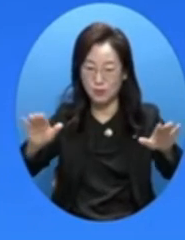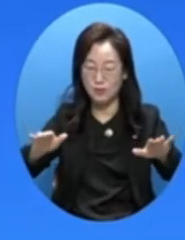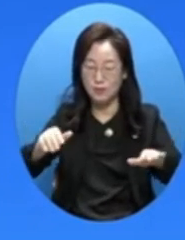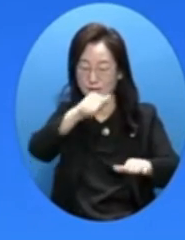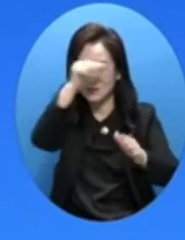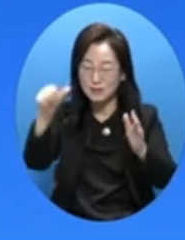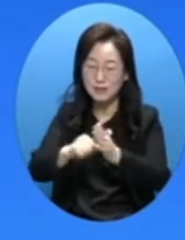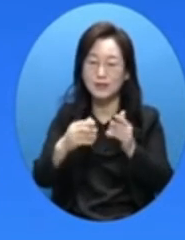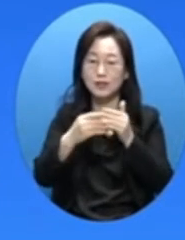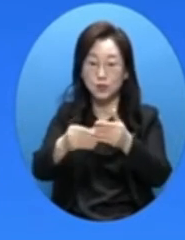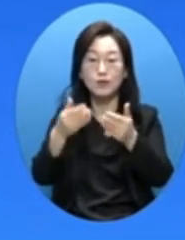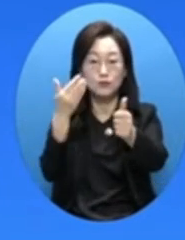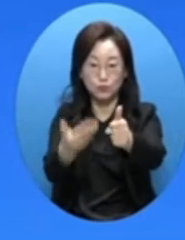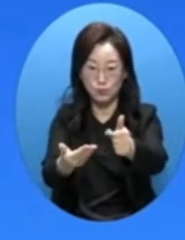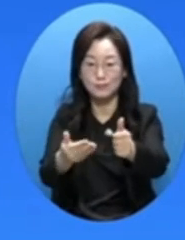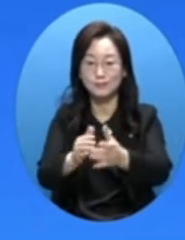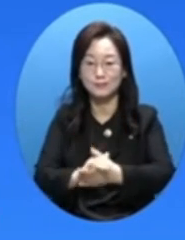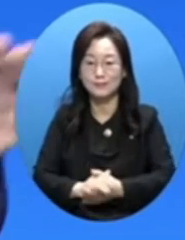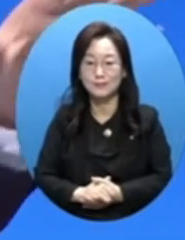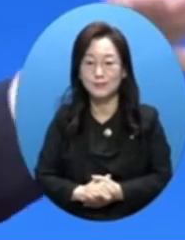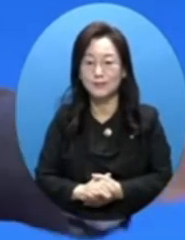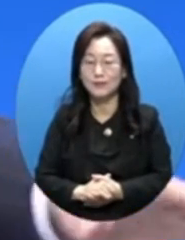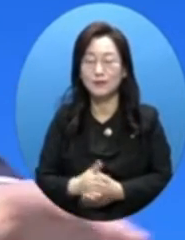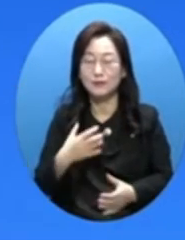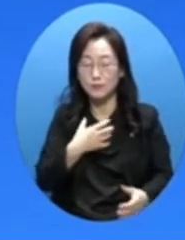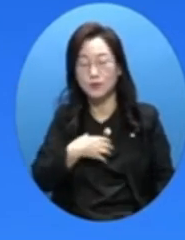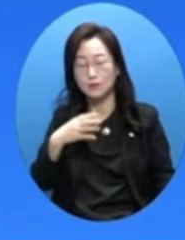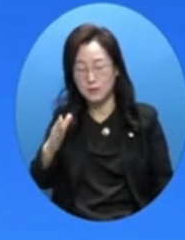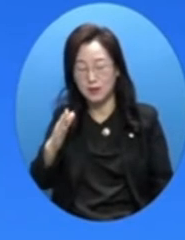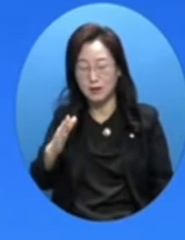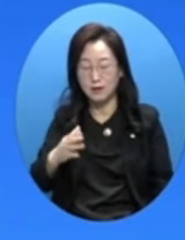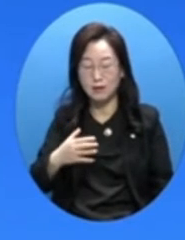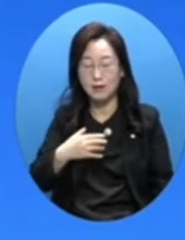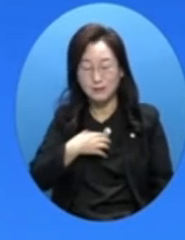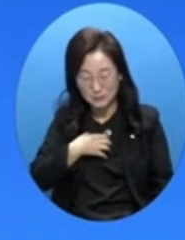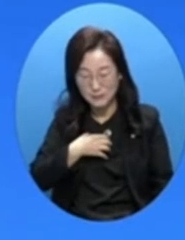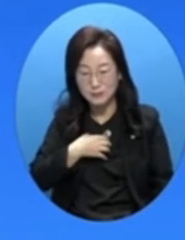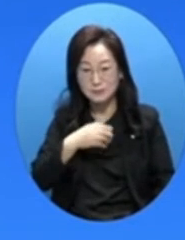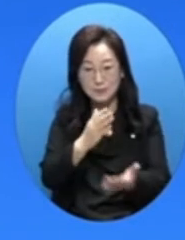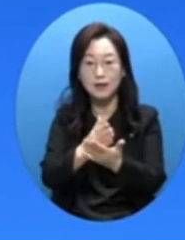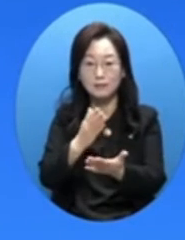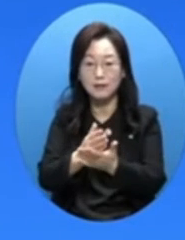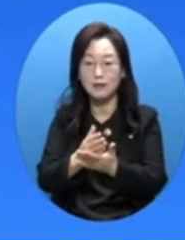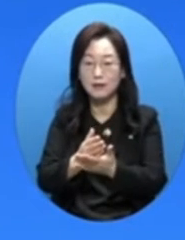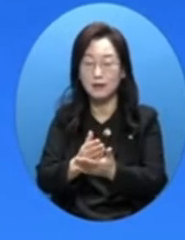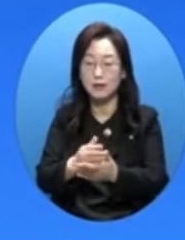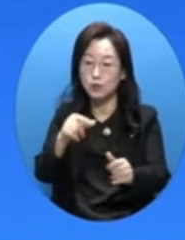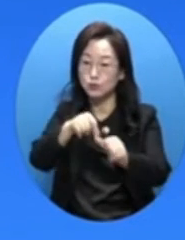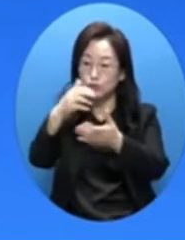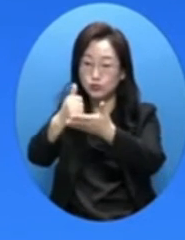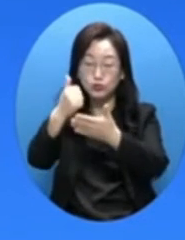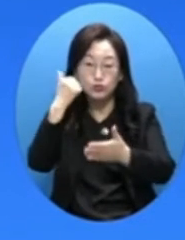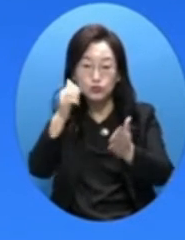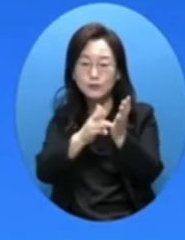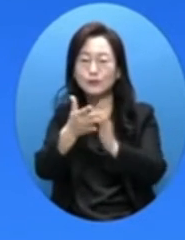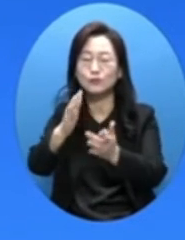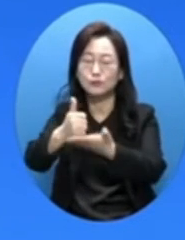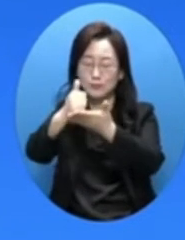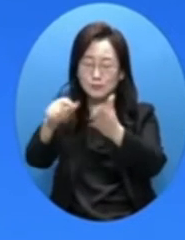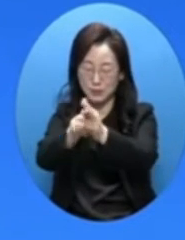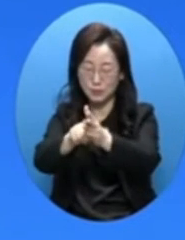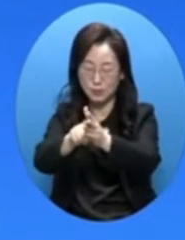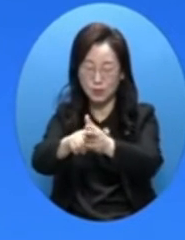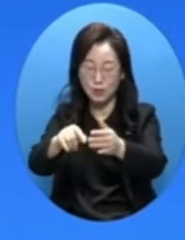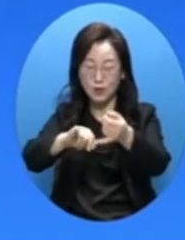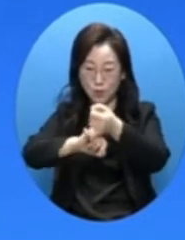일생을 인도해 주십니다. 염려하지 말고 걱정하지 말고 우리의 구주 되신 예수님만 믿고 의지하는 여러분 모두